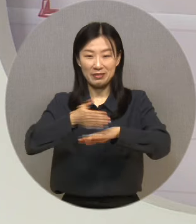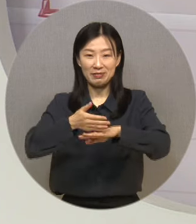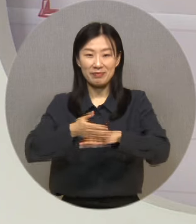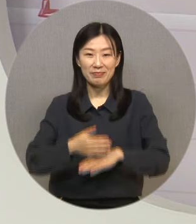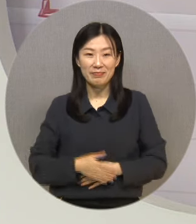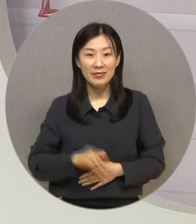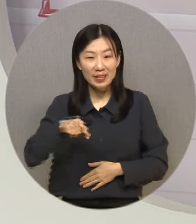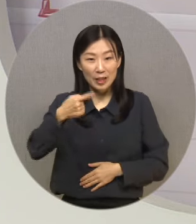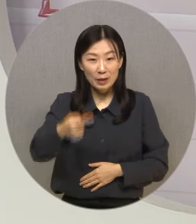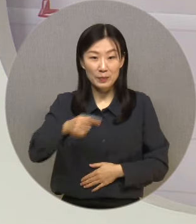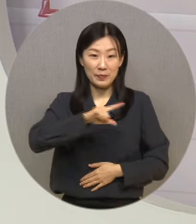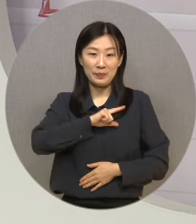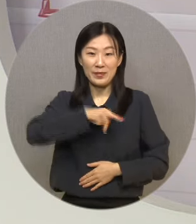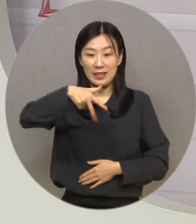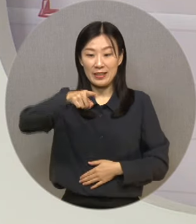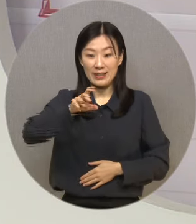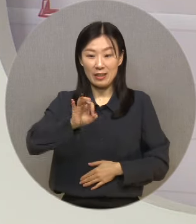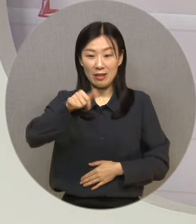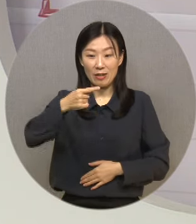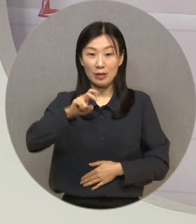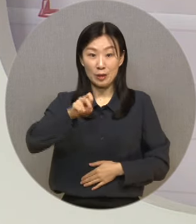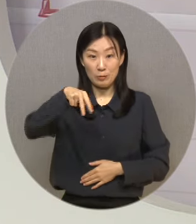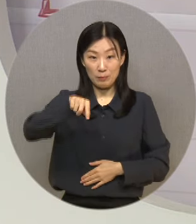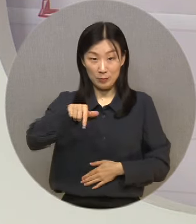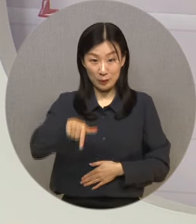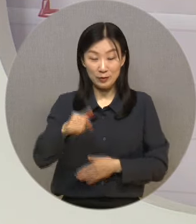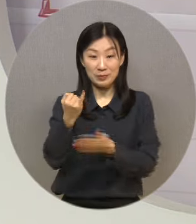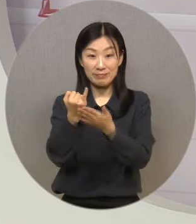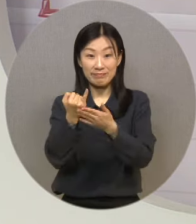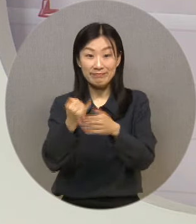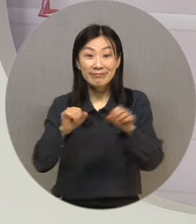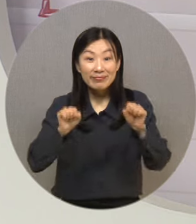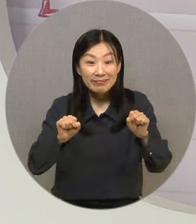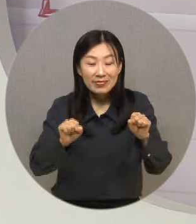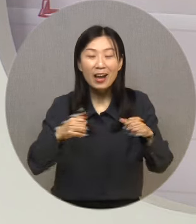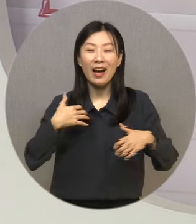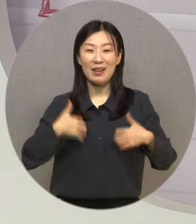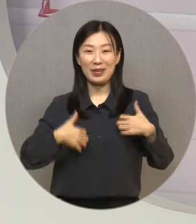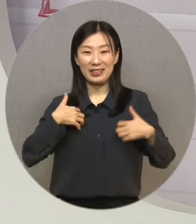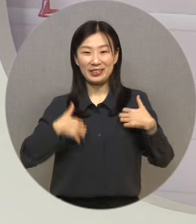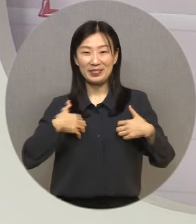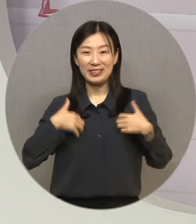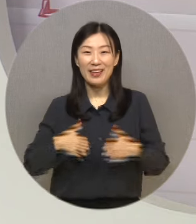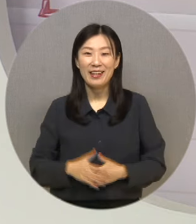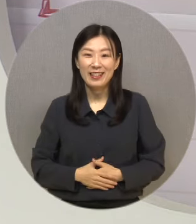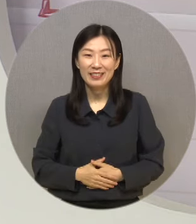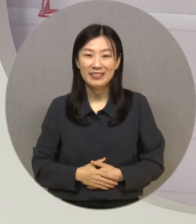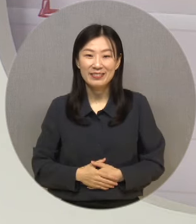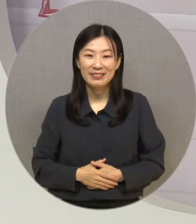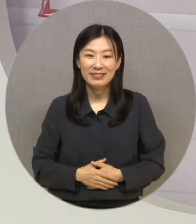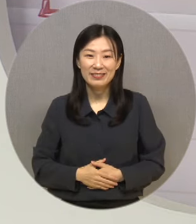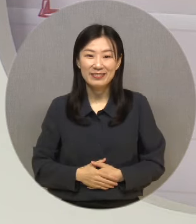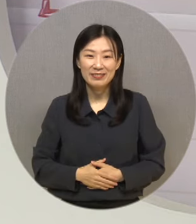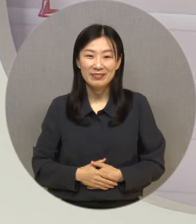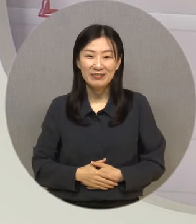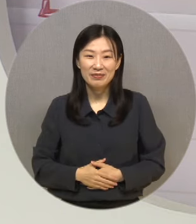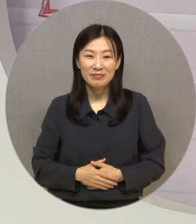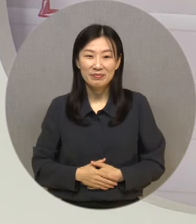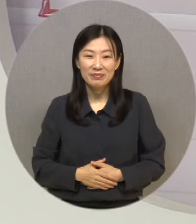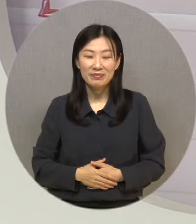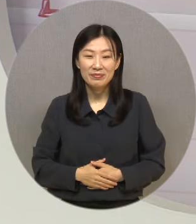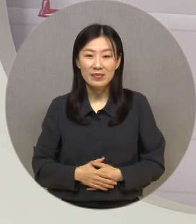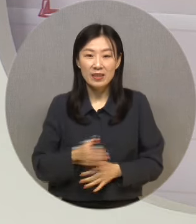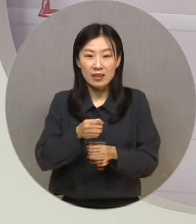안녕하십니까? 정금숙님. 네, 안녕하세요. 네, 네, 반갑습니다. 척추장애 5급이신데